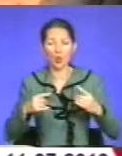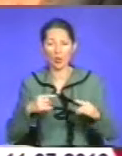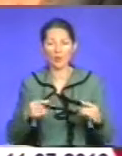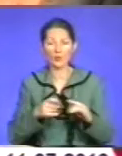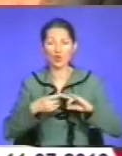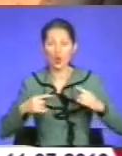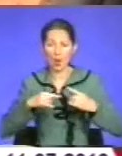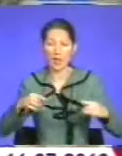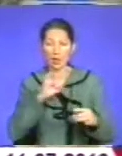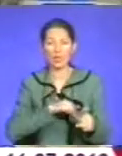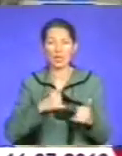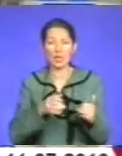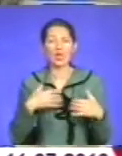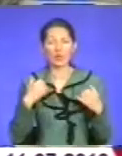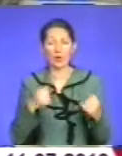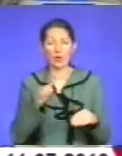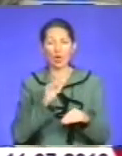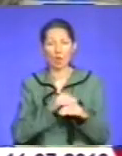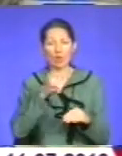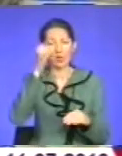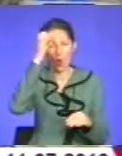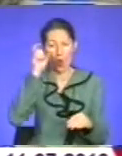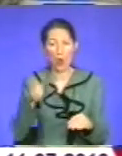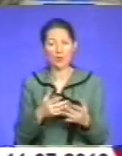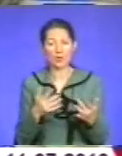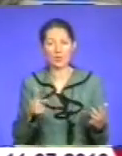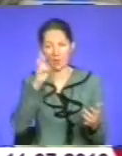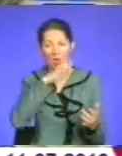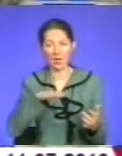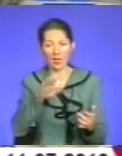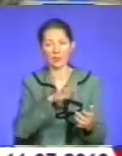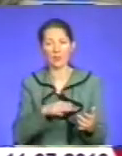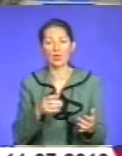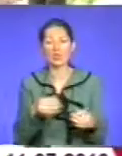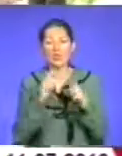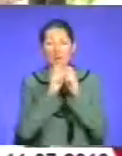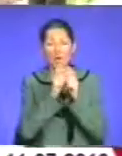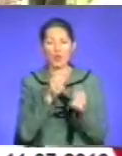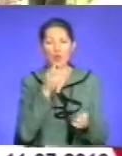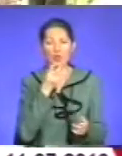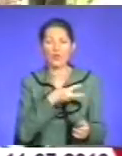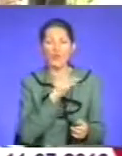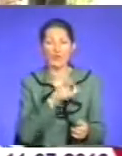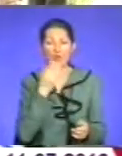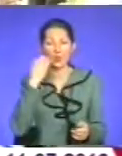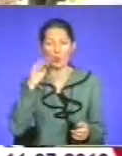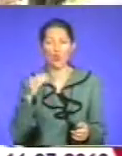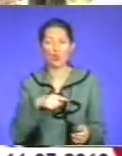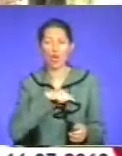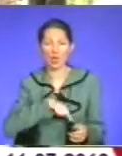доводили науковці різних країн світу. А ще він дарує позитивні емоції, покращує настрій. Так як люди з собою